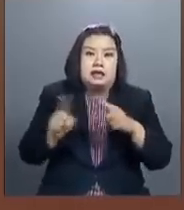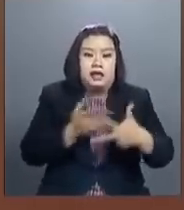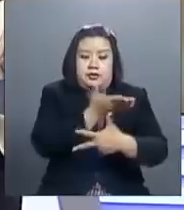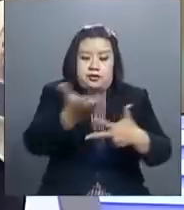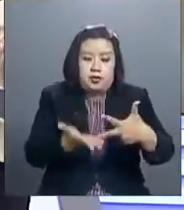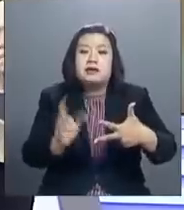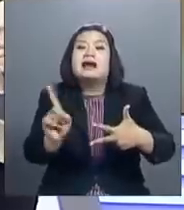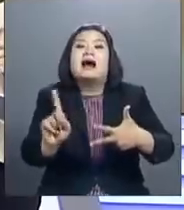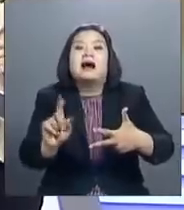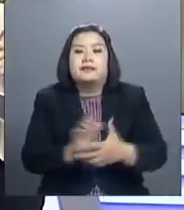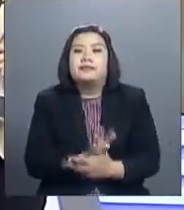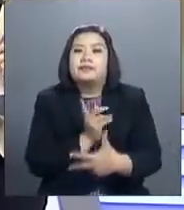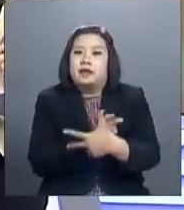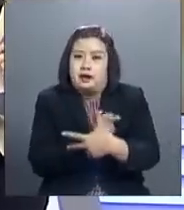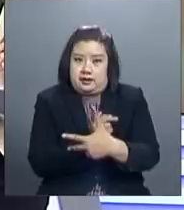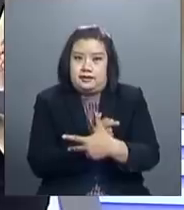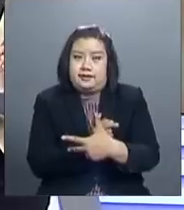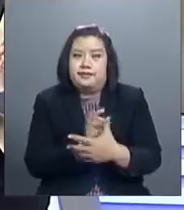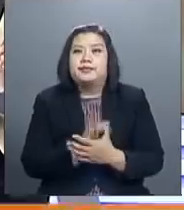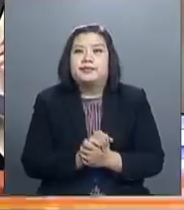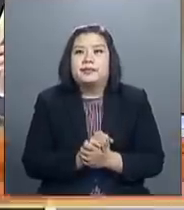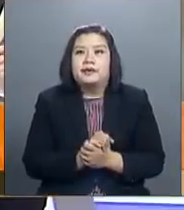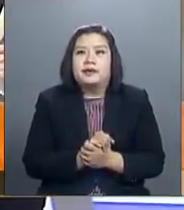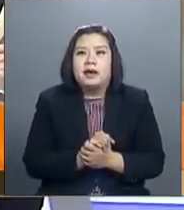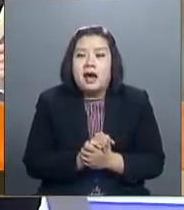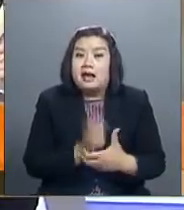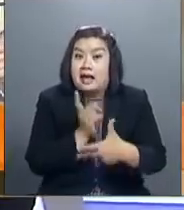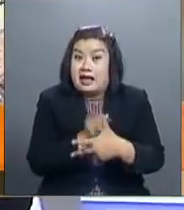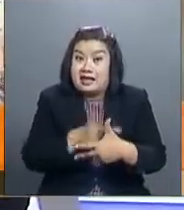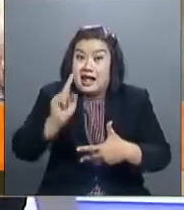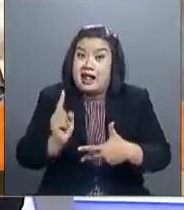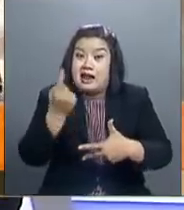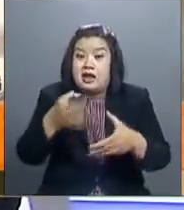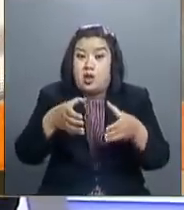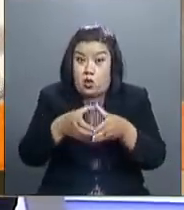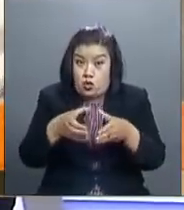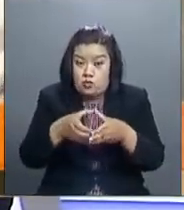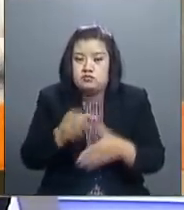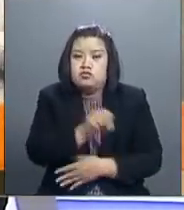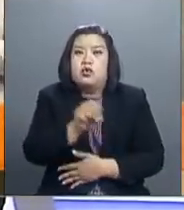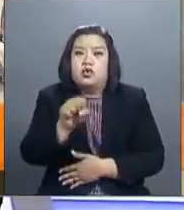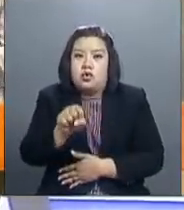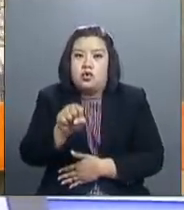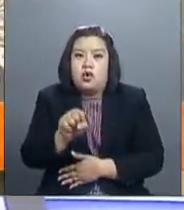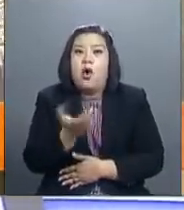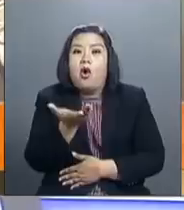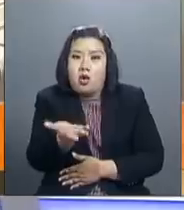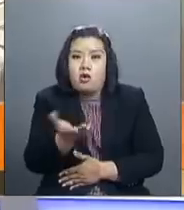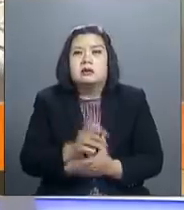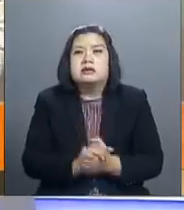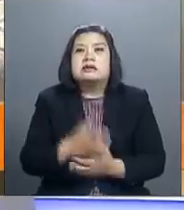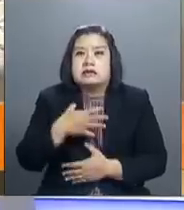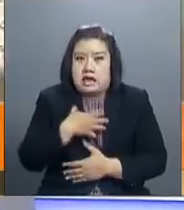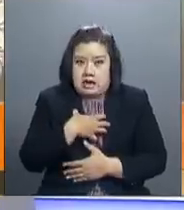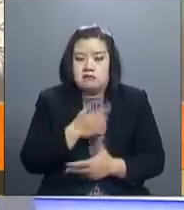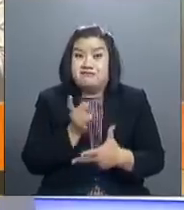ไรบ้างค่ะ3เหตุผลที่ว่านั้นนะคะ3เหตุผลหลักๆของพรรคเพื่อไทยที่ยังคงเดินเกมแยกกันเดินรวม